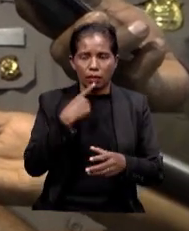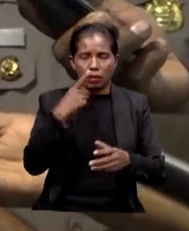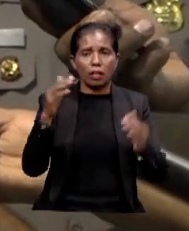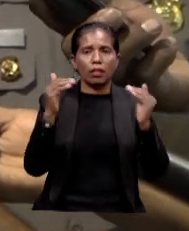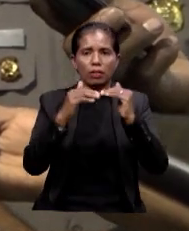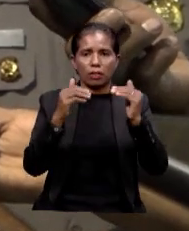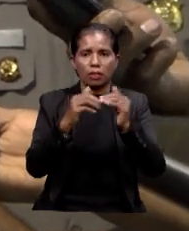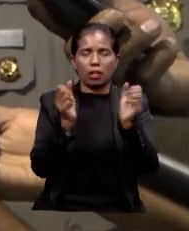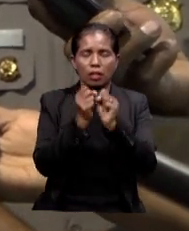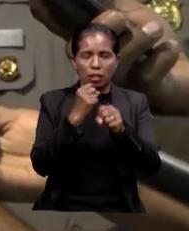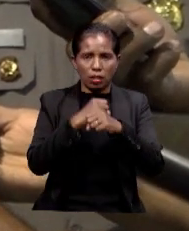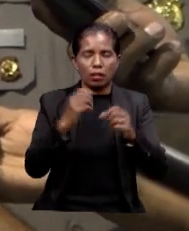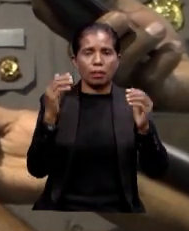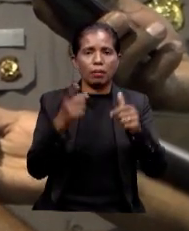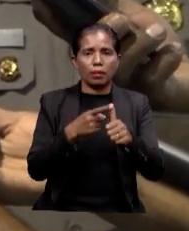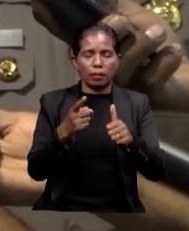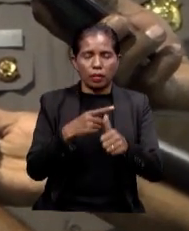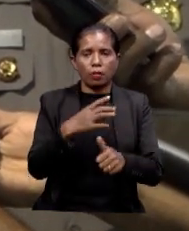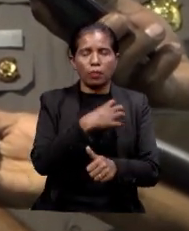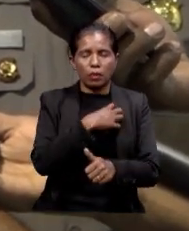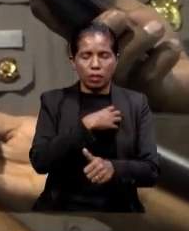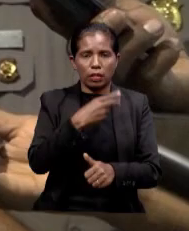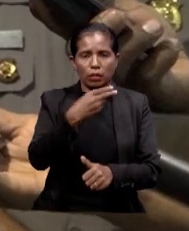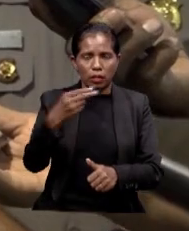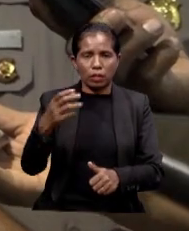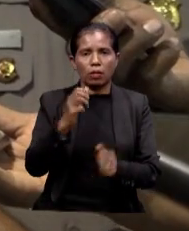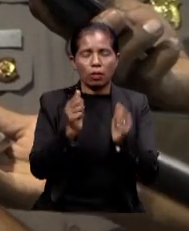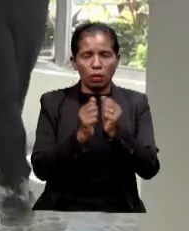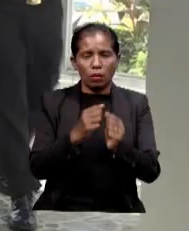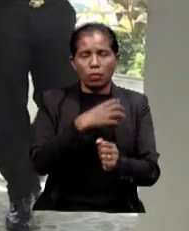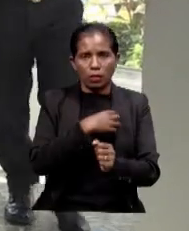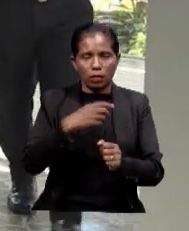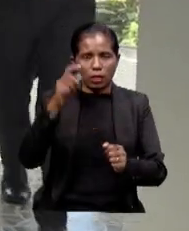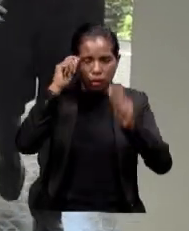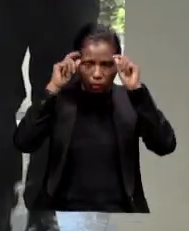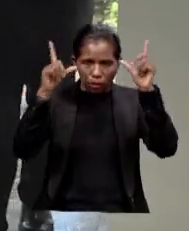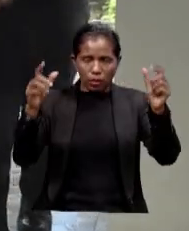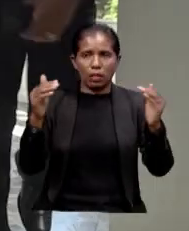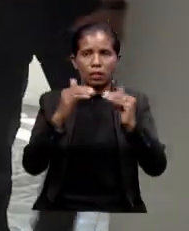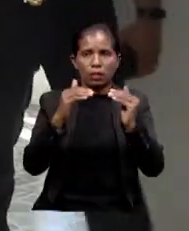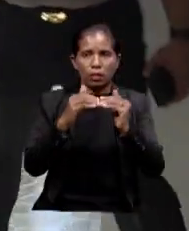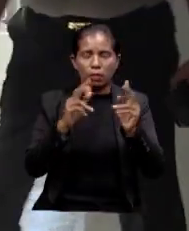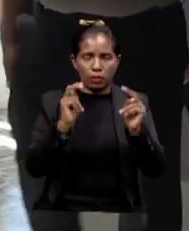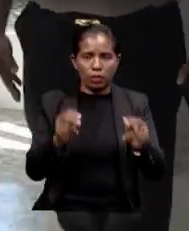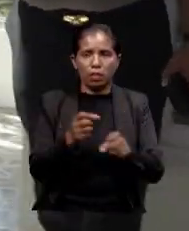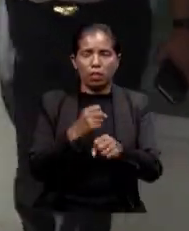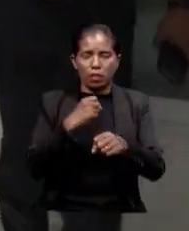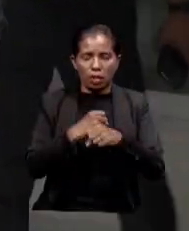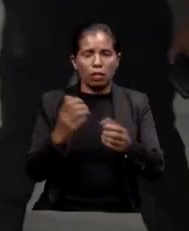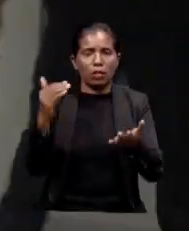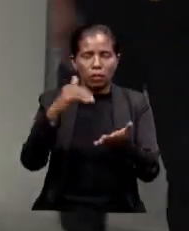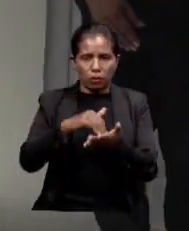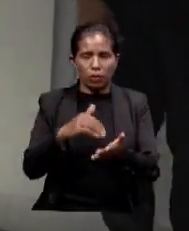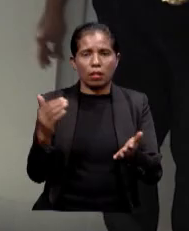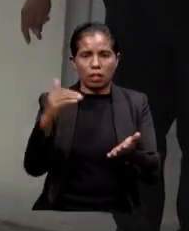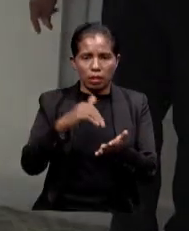sorumutune fenghalau dahuluk entre Polda NTT no PNTL, ia Timor Leste nebe inkontrune presiza halau rutina, hod